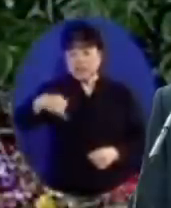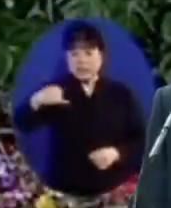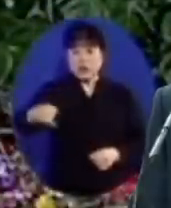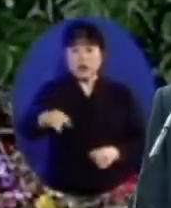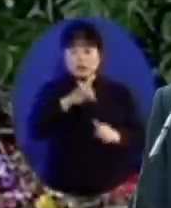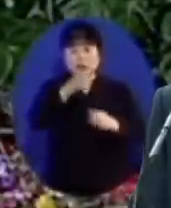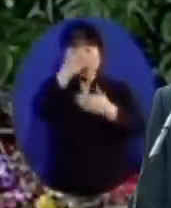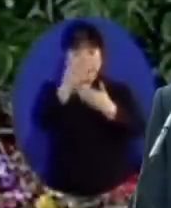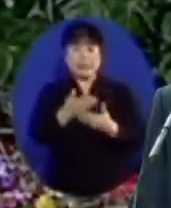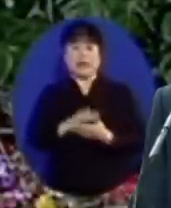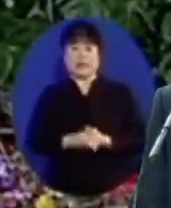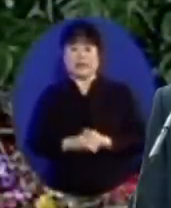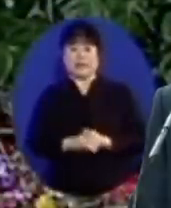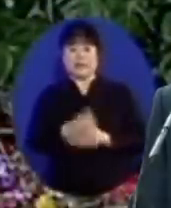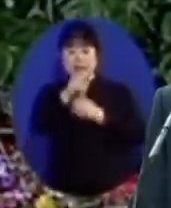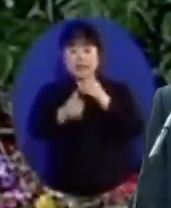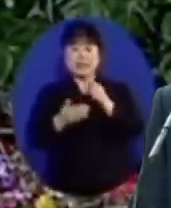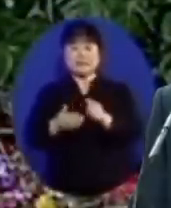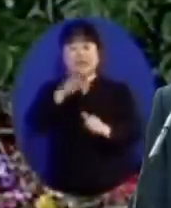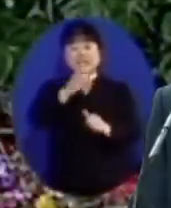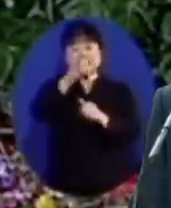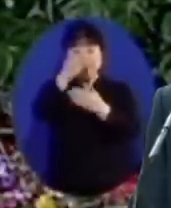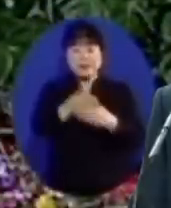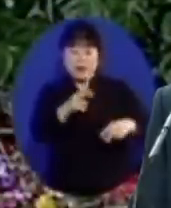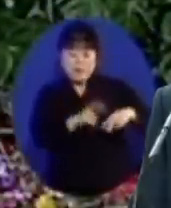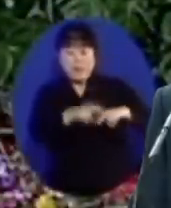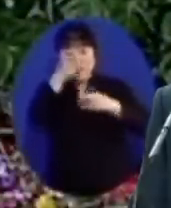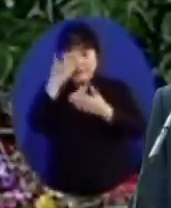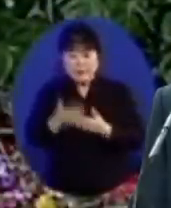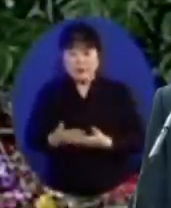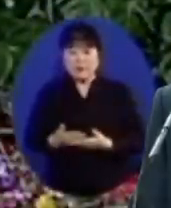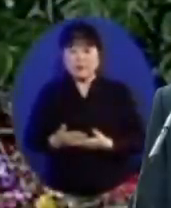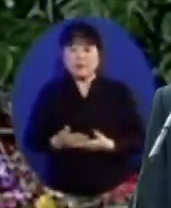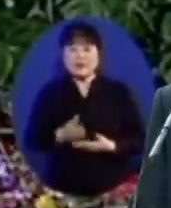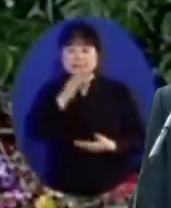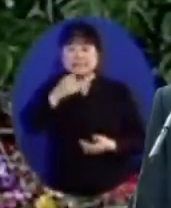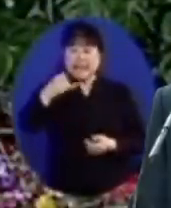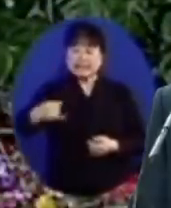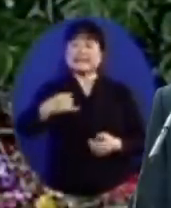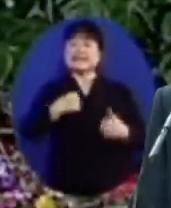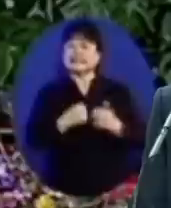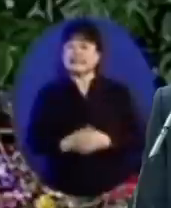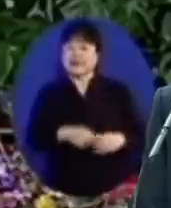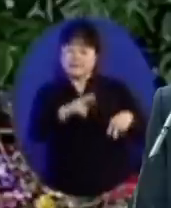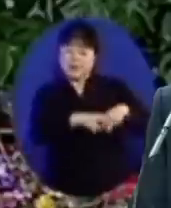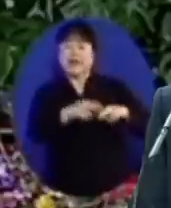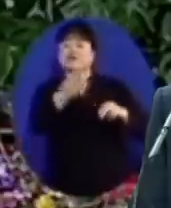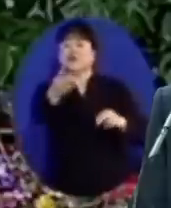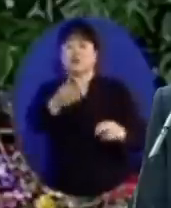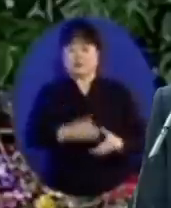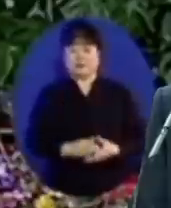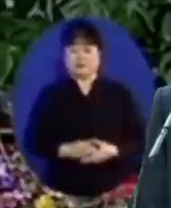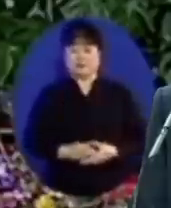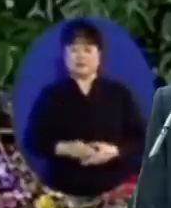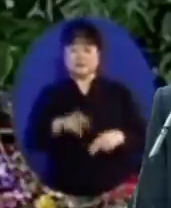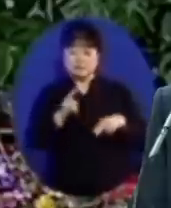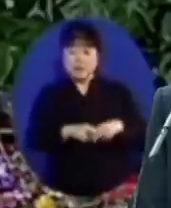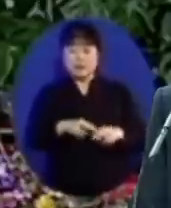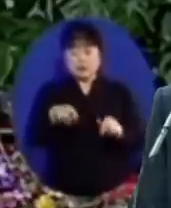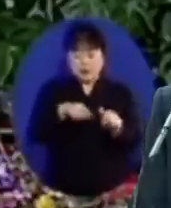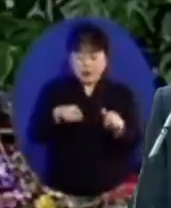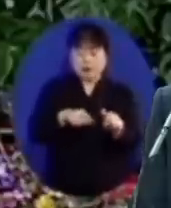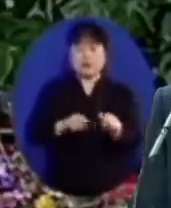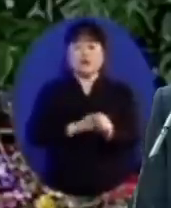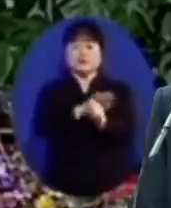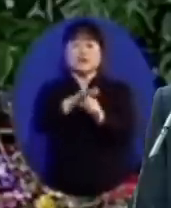것이라고 말했습니다. 우리가 하나님께 징계를 받는 것은 우리가 하나님의 친자녀이기 때문인 것입니다. 하나님은 징계와 교훈으로 우리를 돌보는